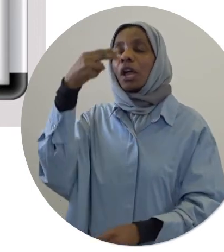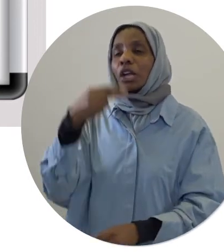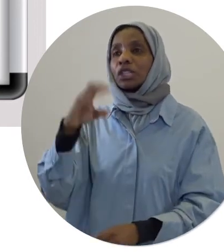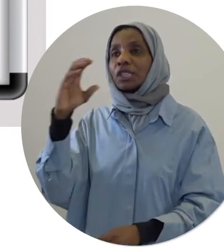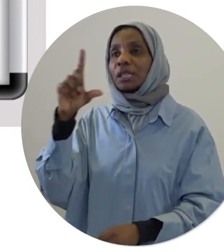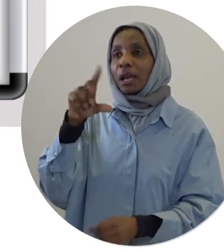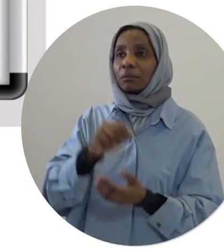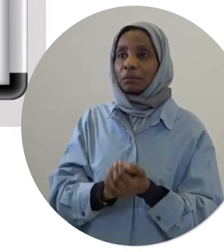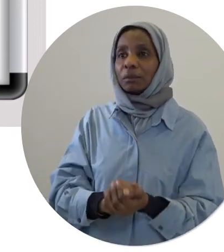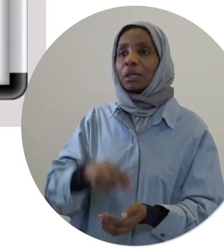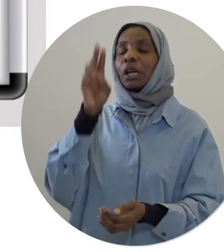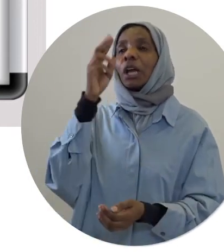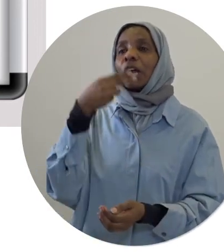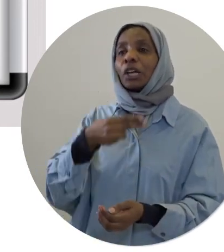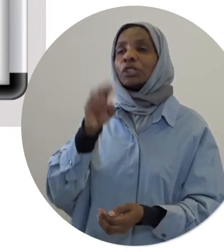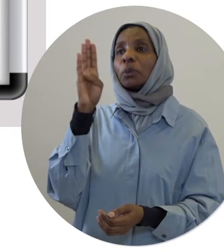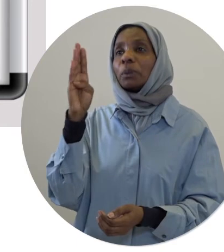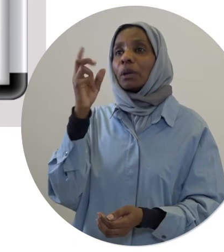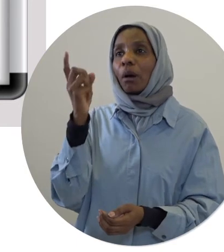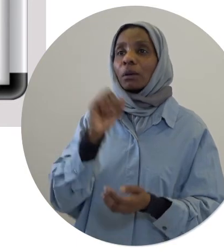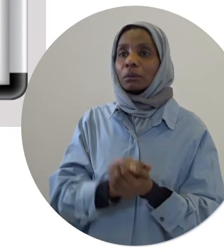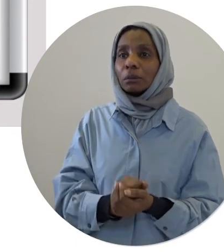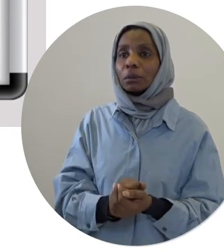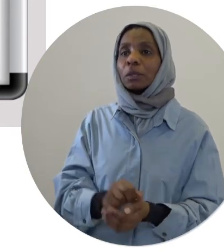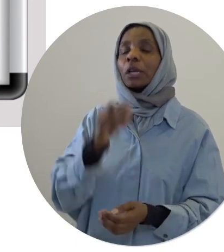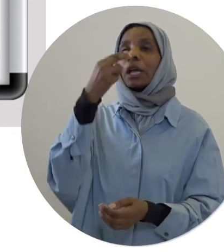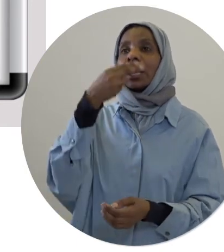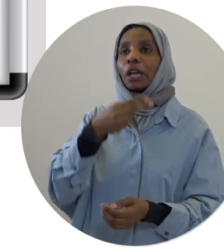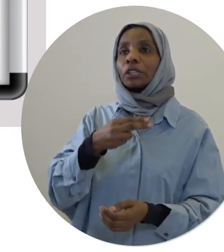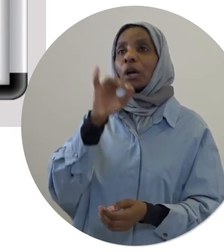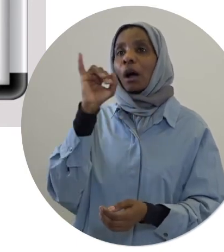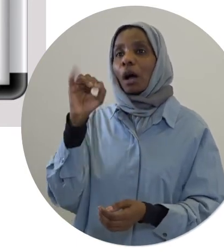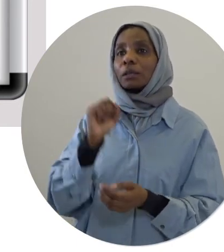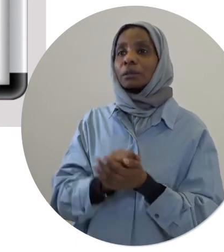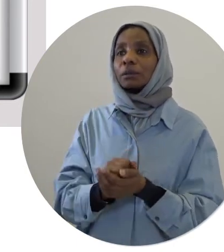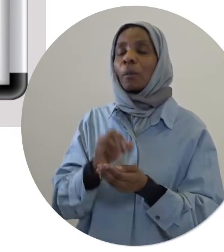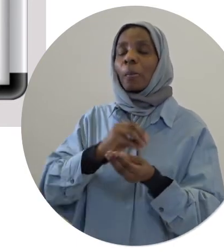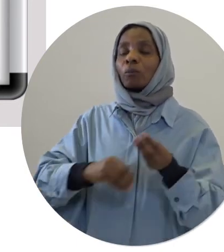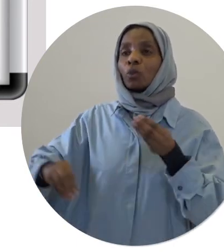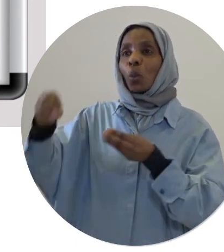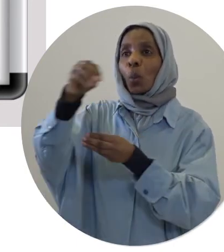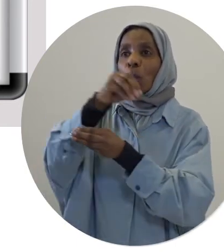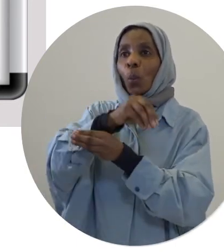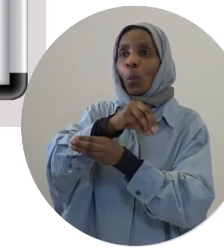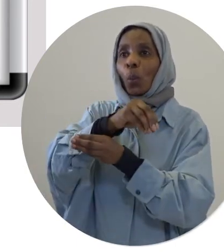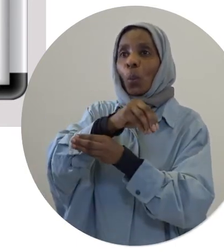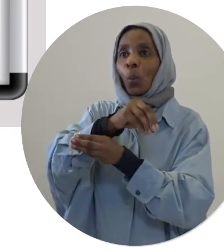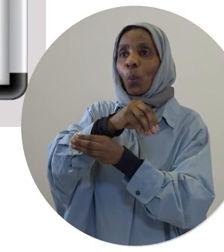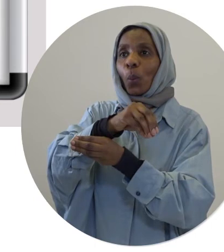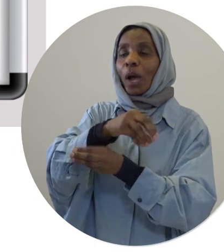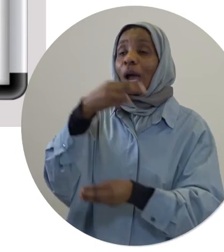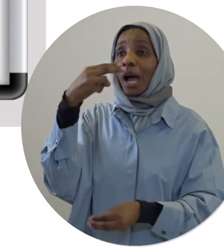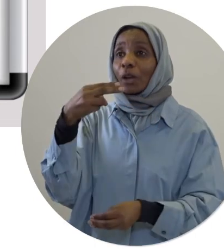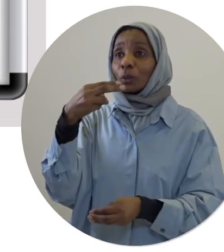الهيدروجين، بروميد الهيدروجين، يوديد الهيدروجين، سواء كانت غازات أو محاليل مائية. سيحل الهالوجين محل